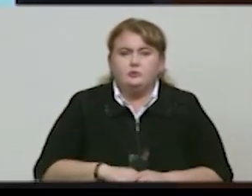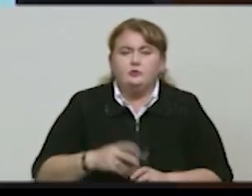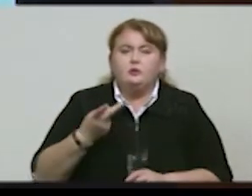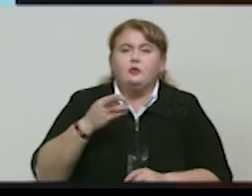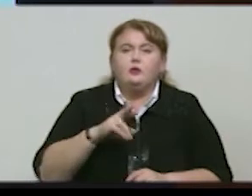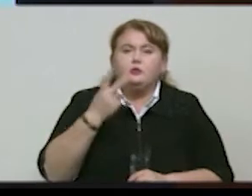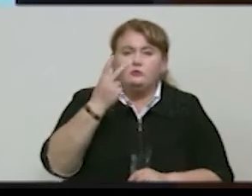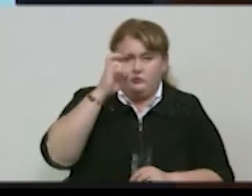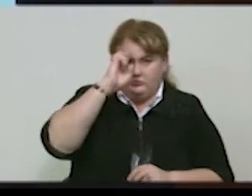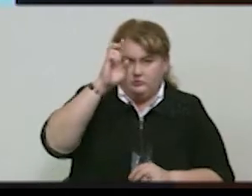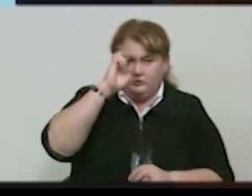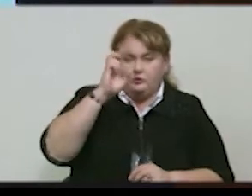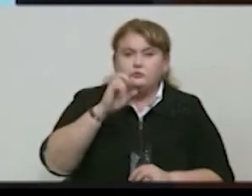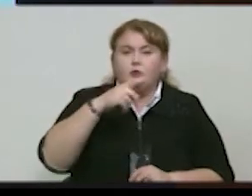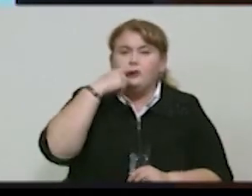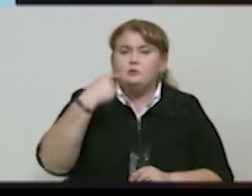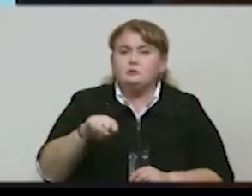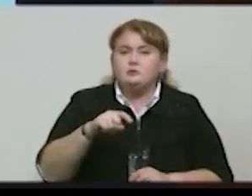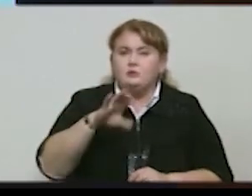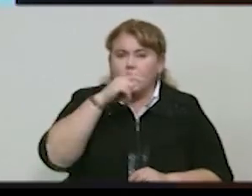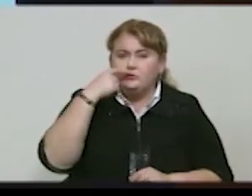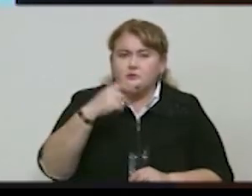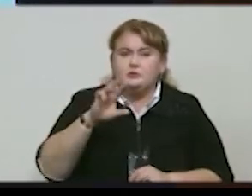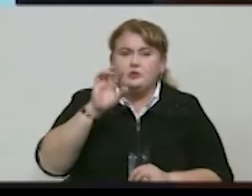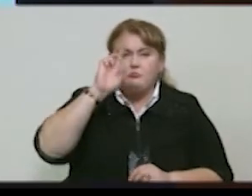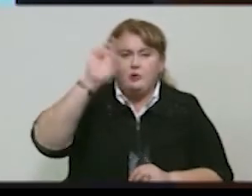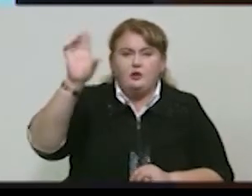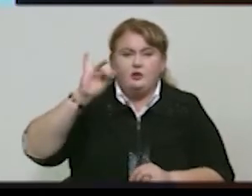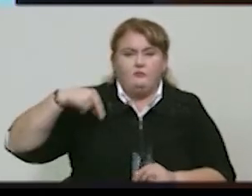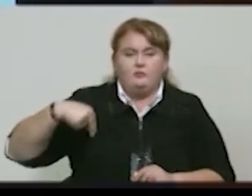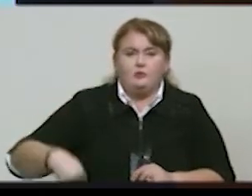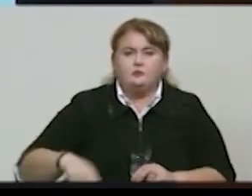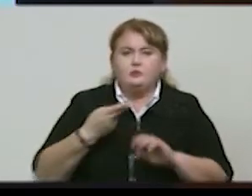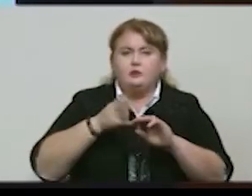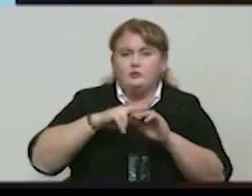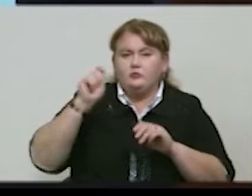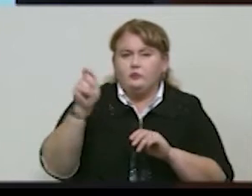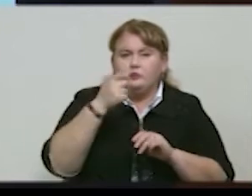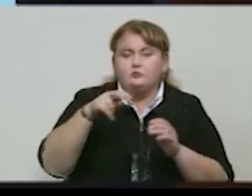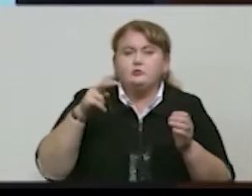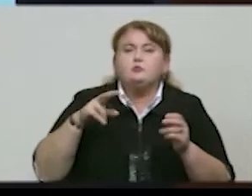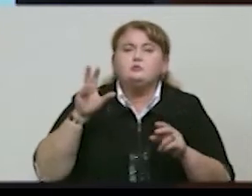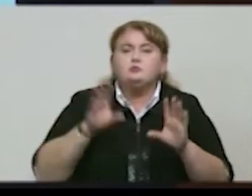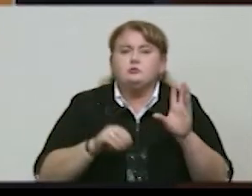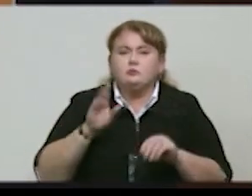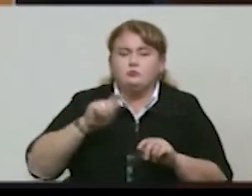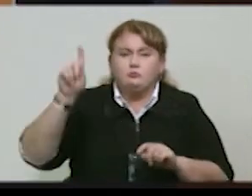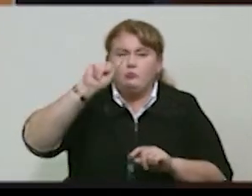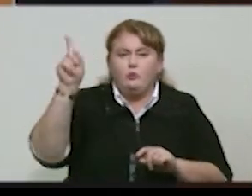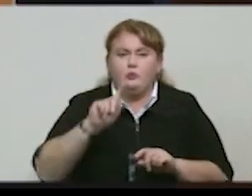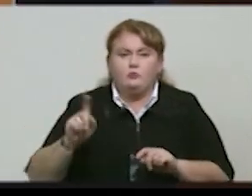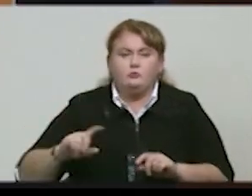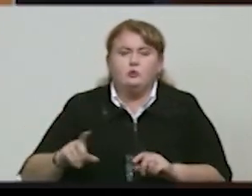Для двух государств, России, Российской империи и Франции, эта война считалась молниеносной, то